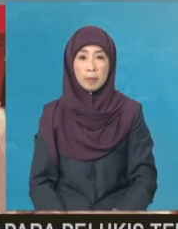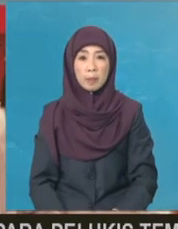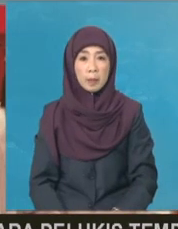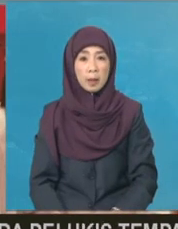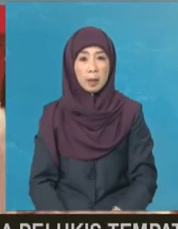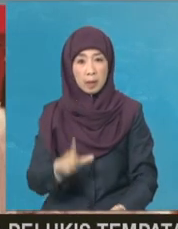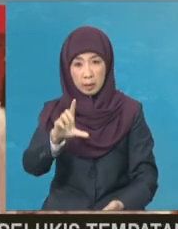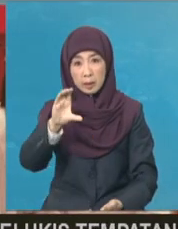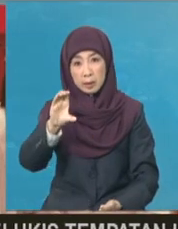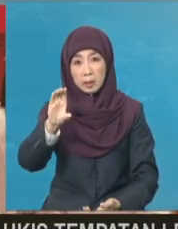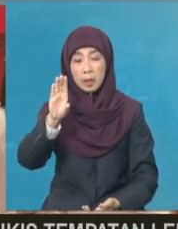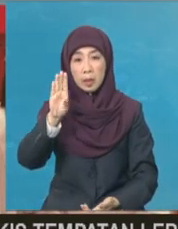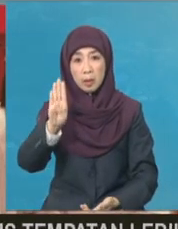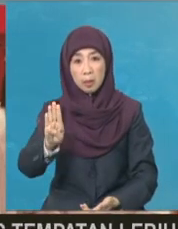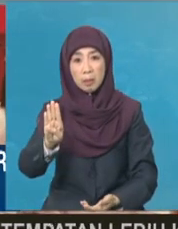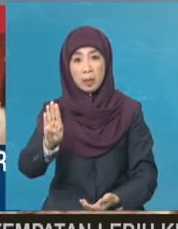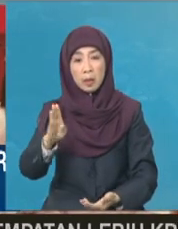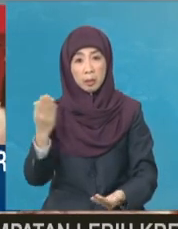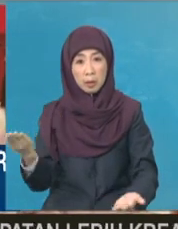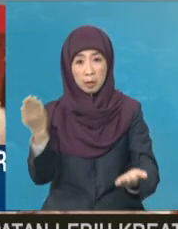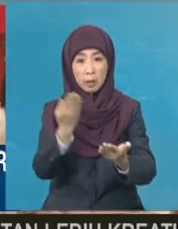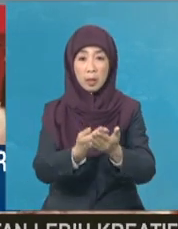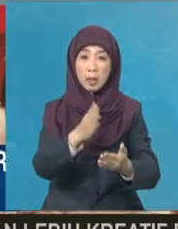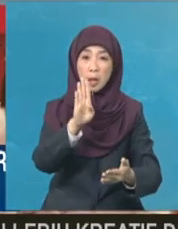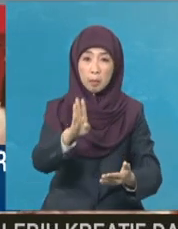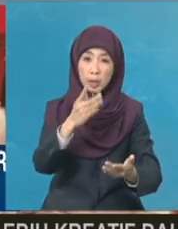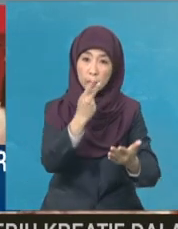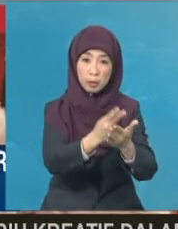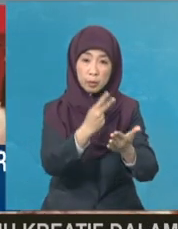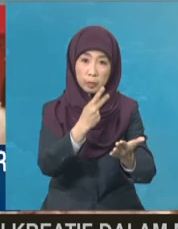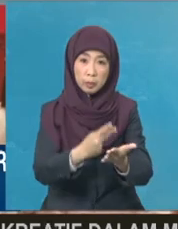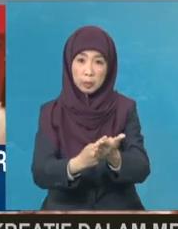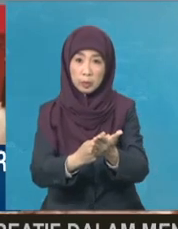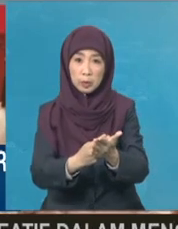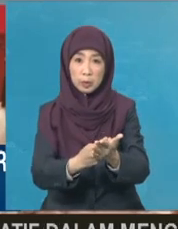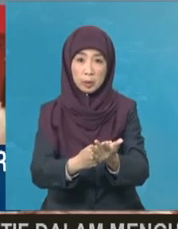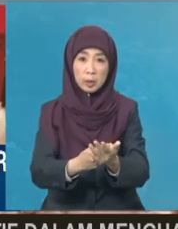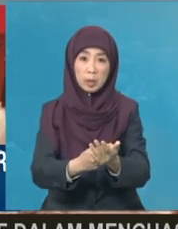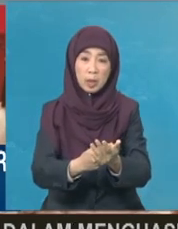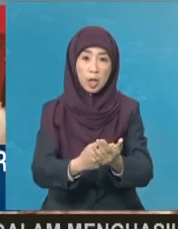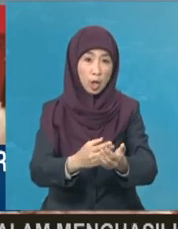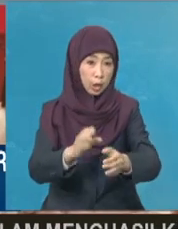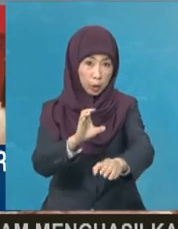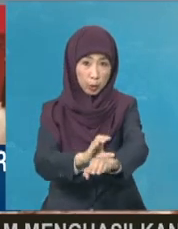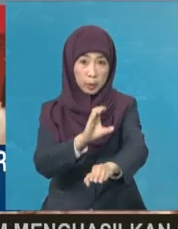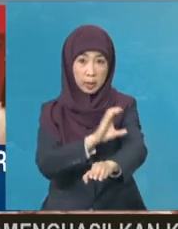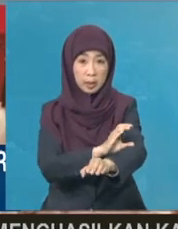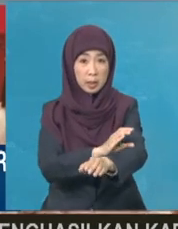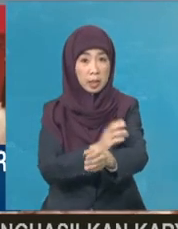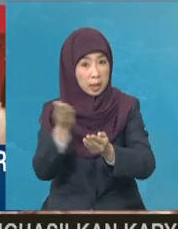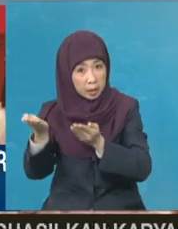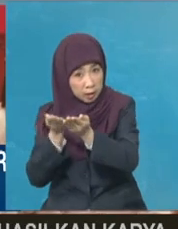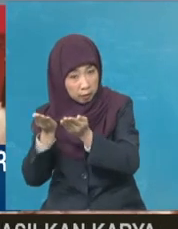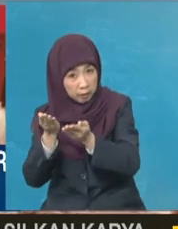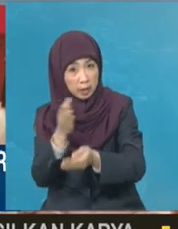Hai Lesmana college of business ada menawarkan empat kursus Hai yaitu proses dari competing hospitality